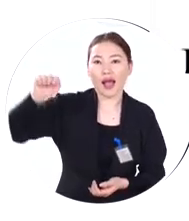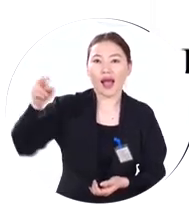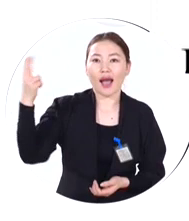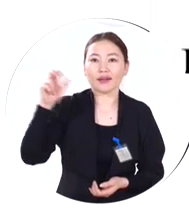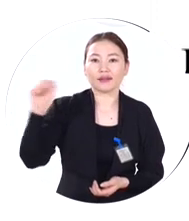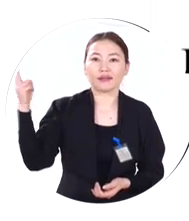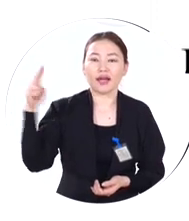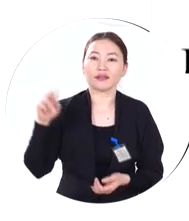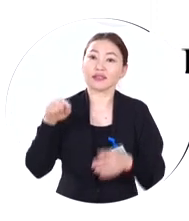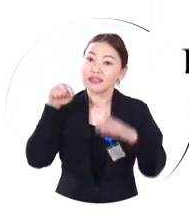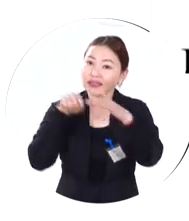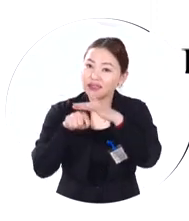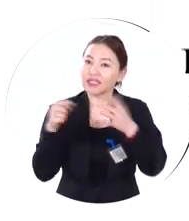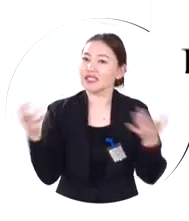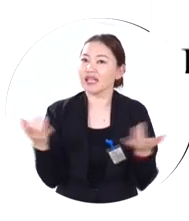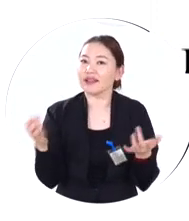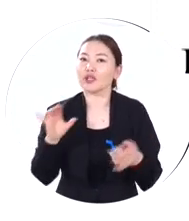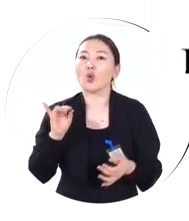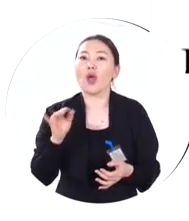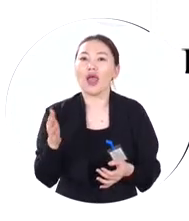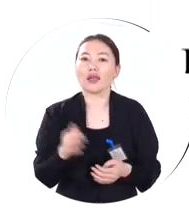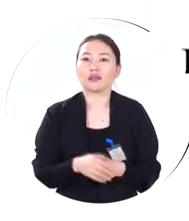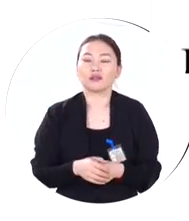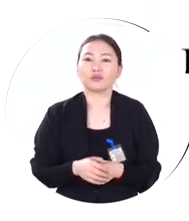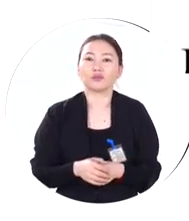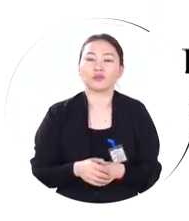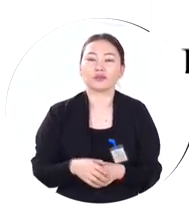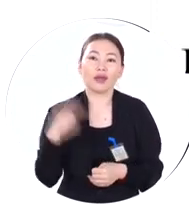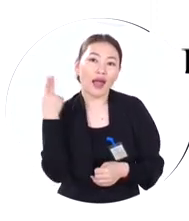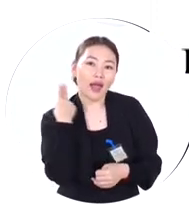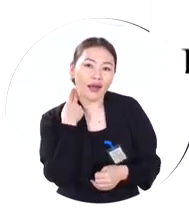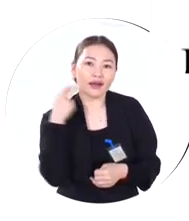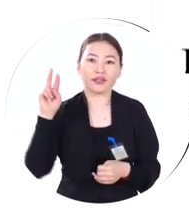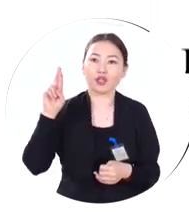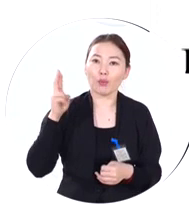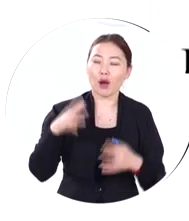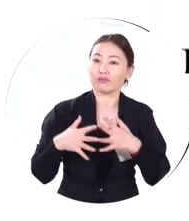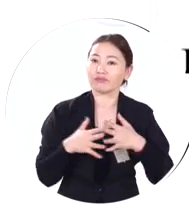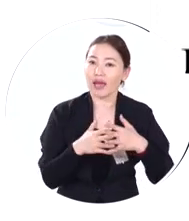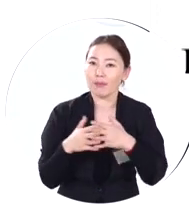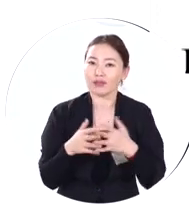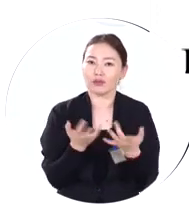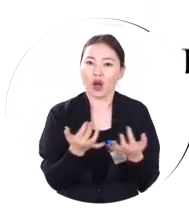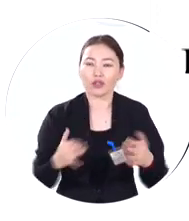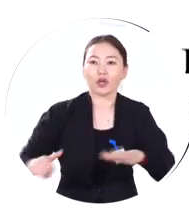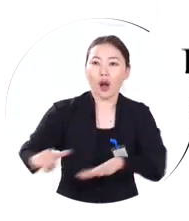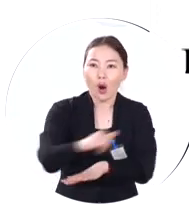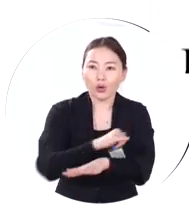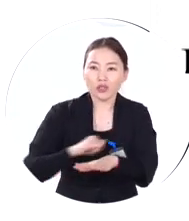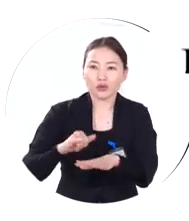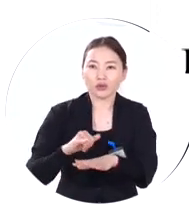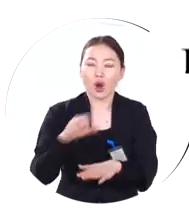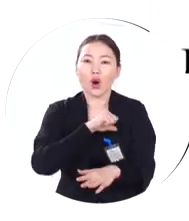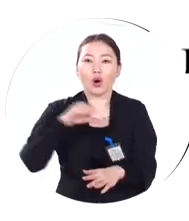Гадаад шалтгаан нь Англи, Франц, Япон, Хаант Орс, Америкийн нэгдсэн улс зэрэг орнууд манж гүрэн дотоодод өөрийн нөлөөний